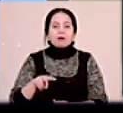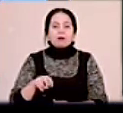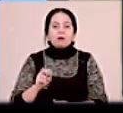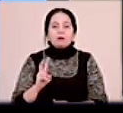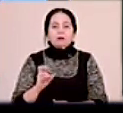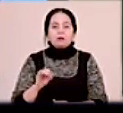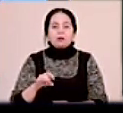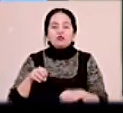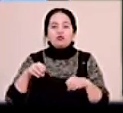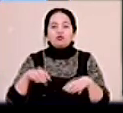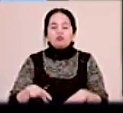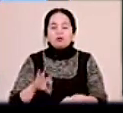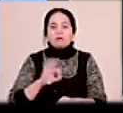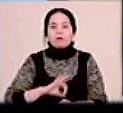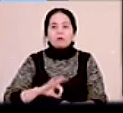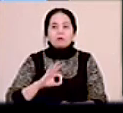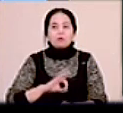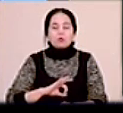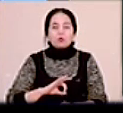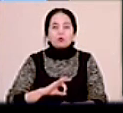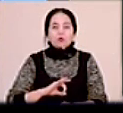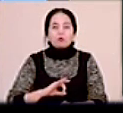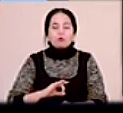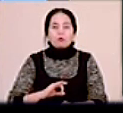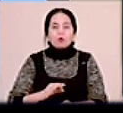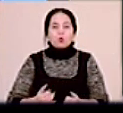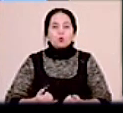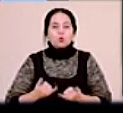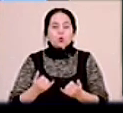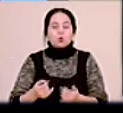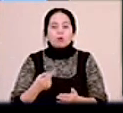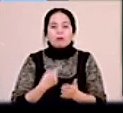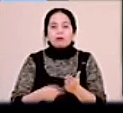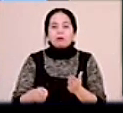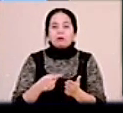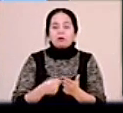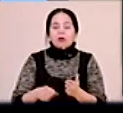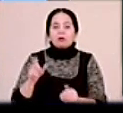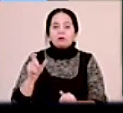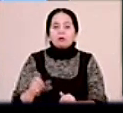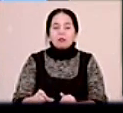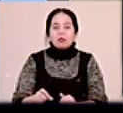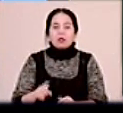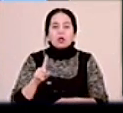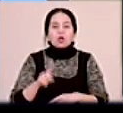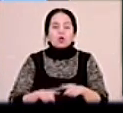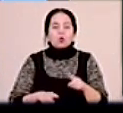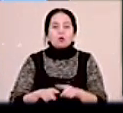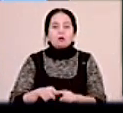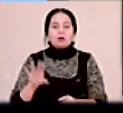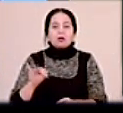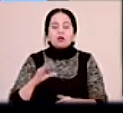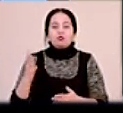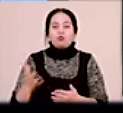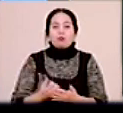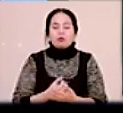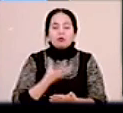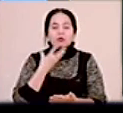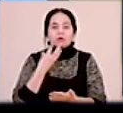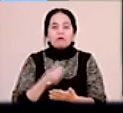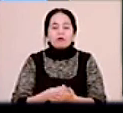Александр решил воспользоваться услугами предателей. Предателей родины, и добился своей